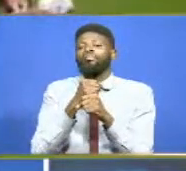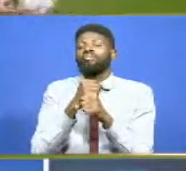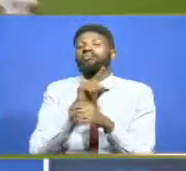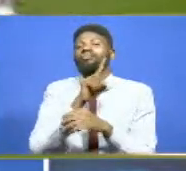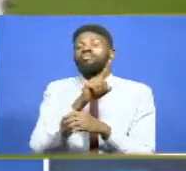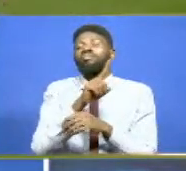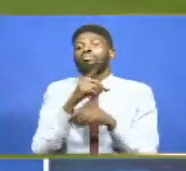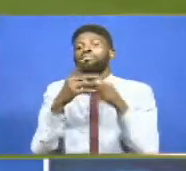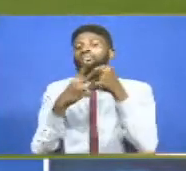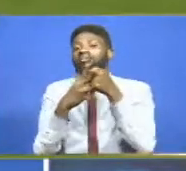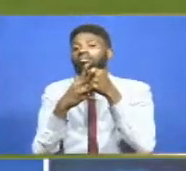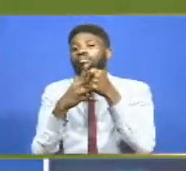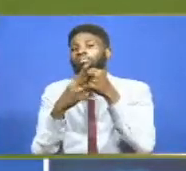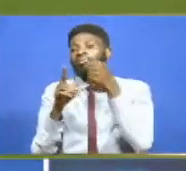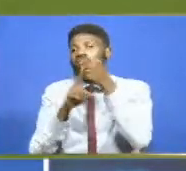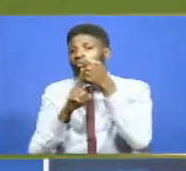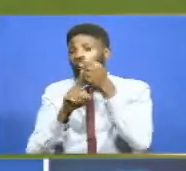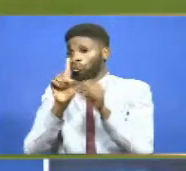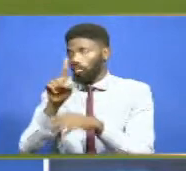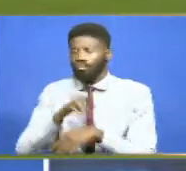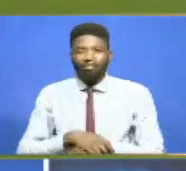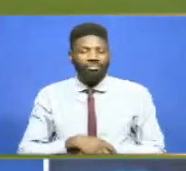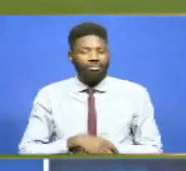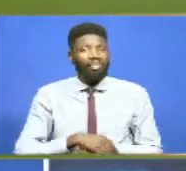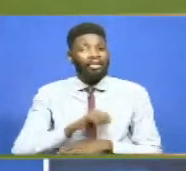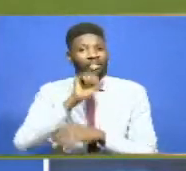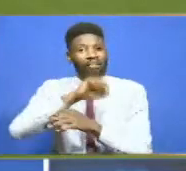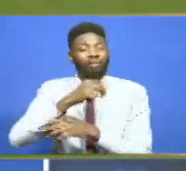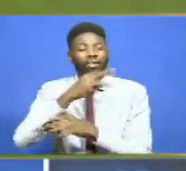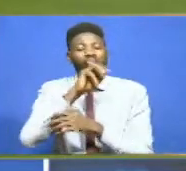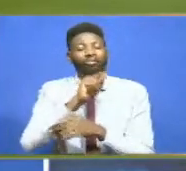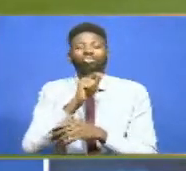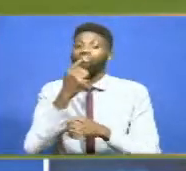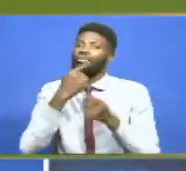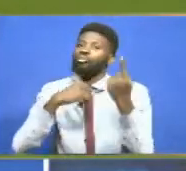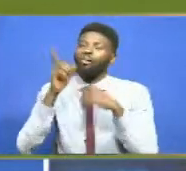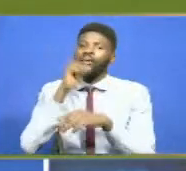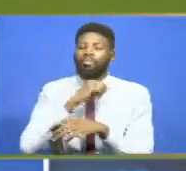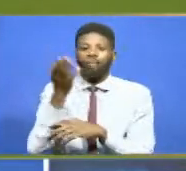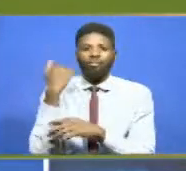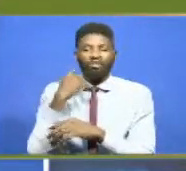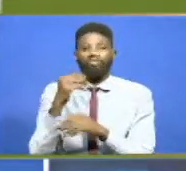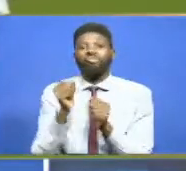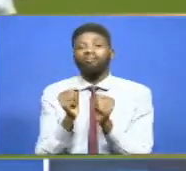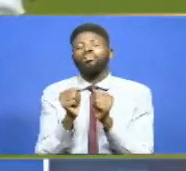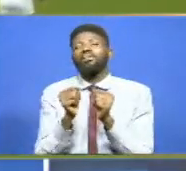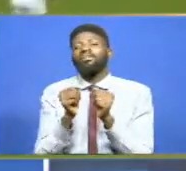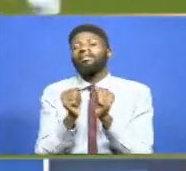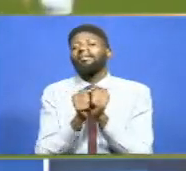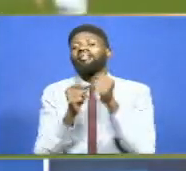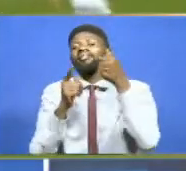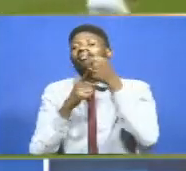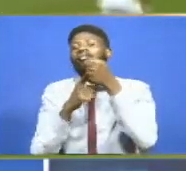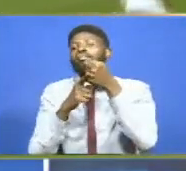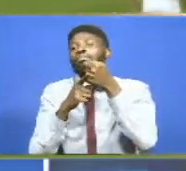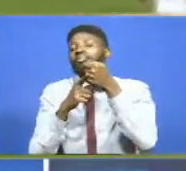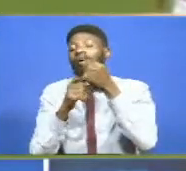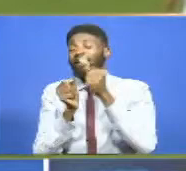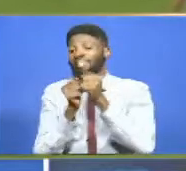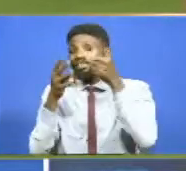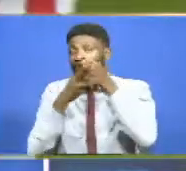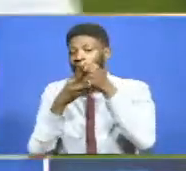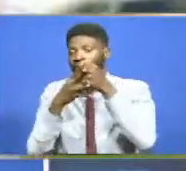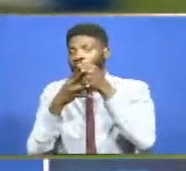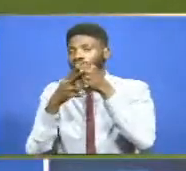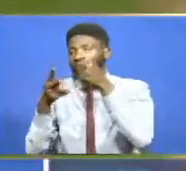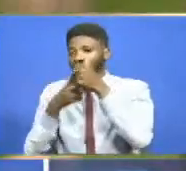1969. Southampton ilitoa taji hiyo mwaka 1976. Hata hivyo, Southampton imetoa